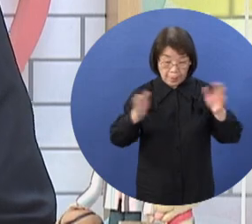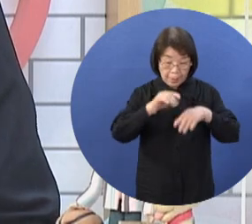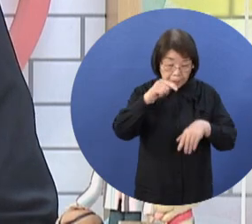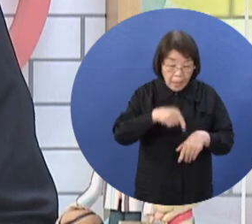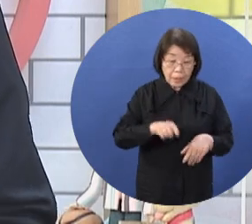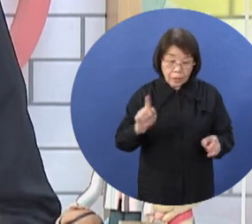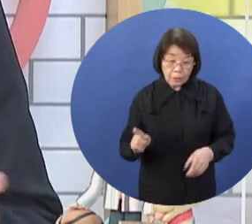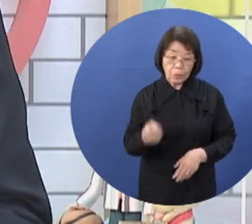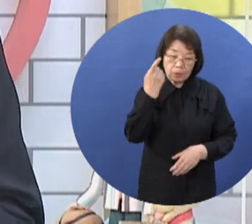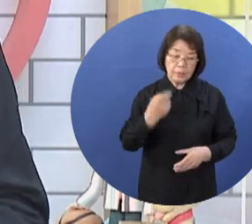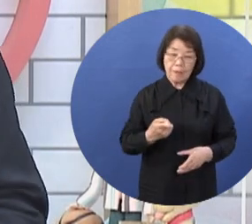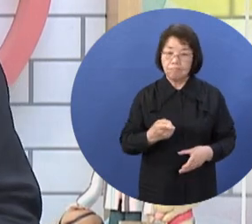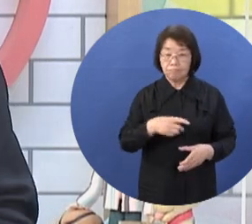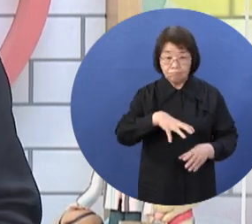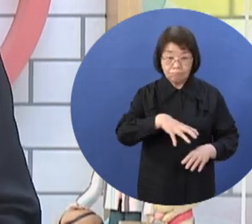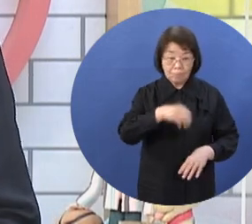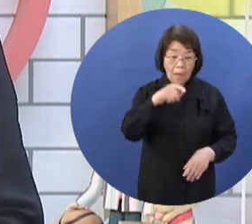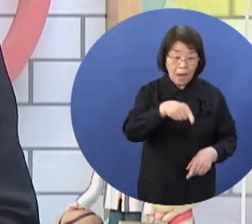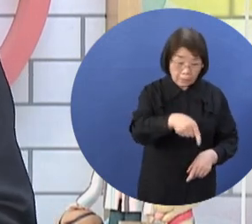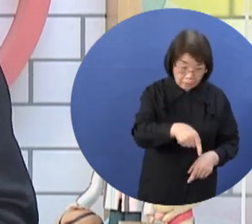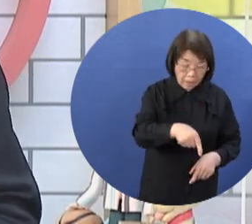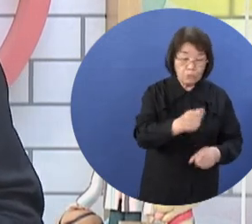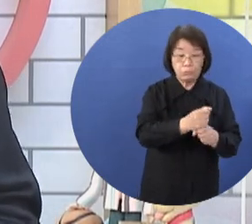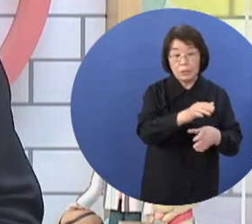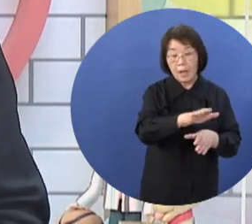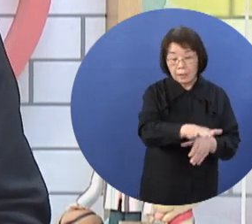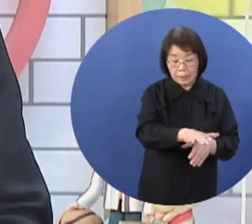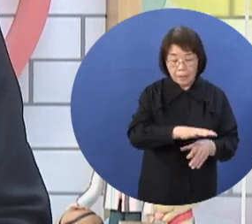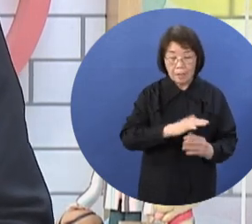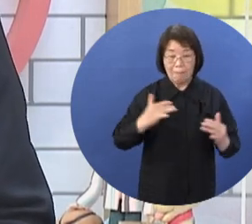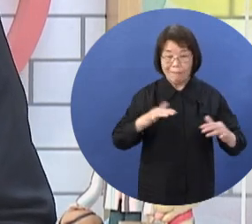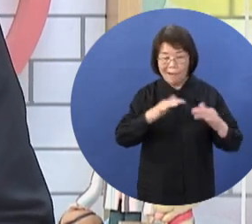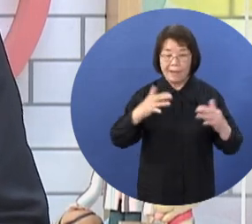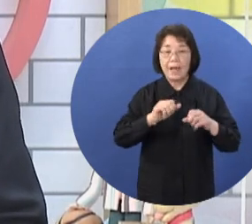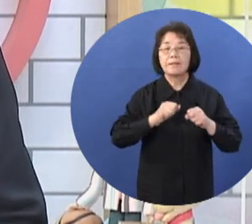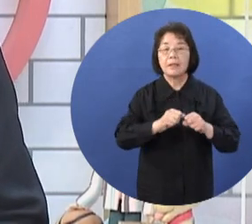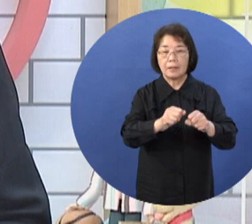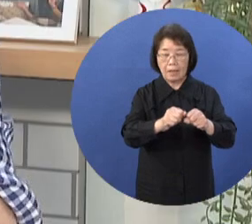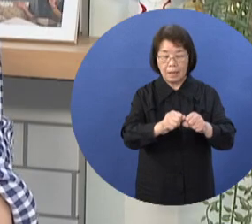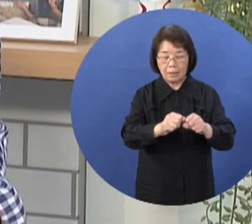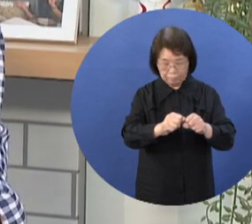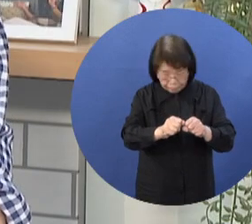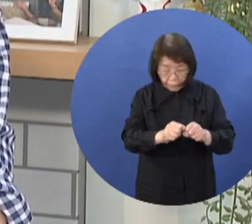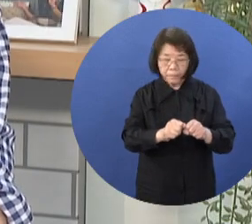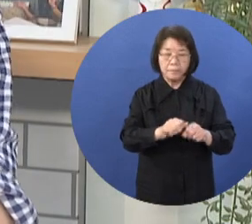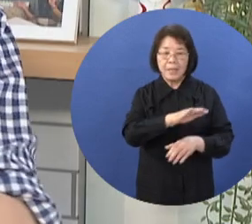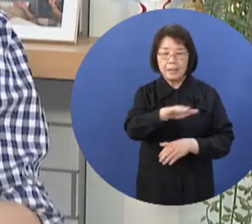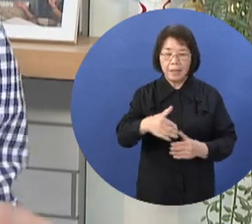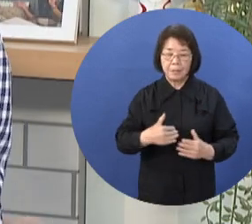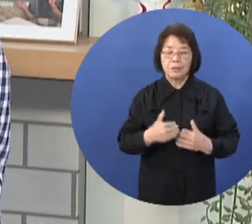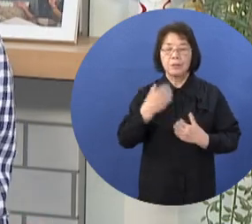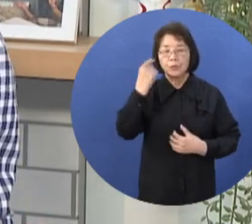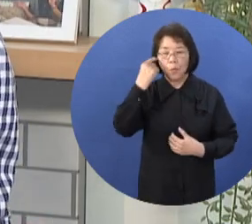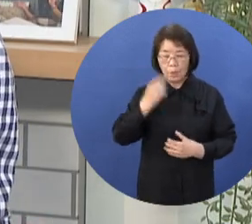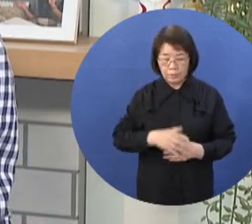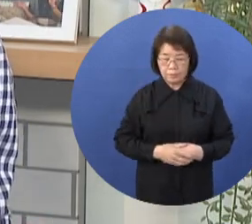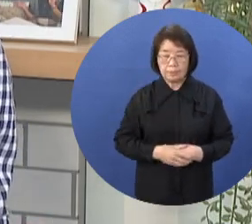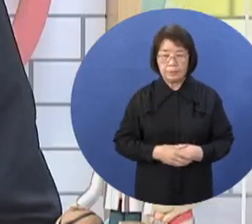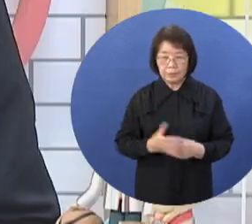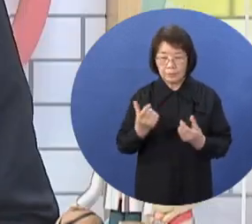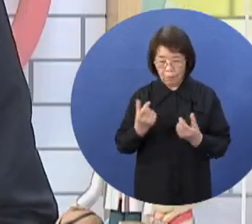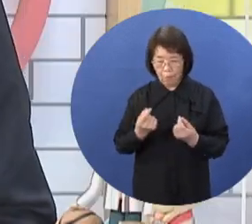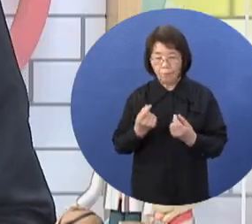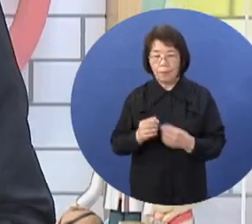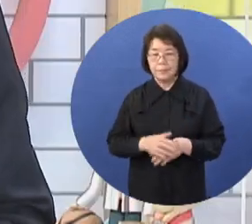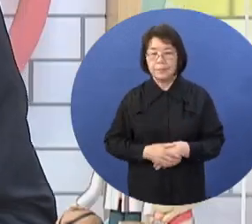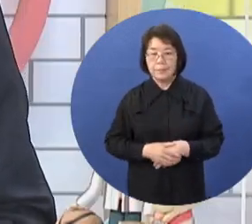できて、急に人集まってなんか激しい試合してたら、いや、面白いんで、 ぜひ見に行きたいなっていうのは思いますね。 そういう意味でも